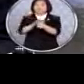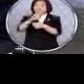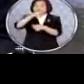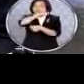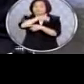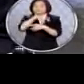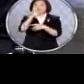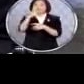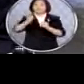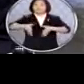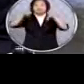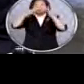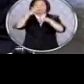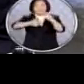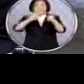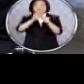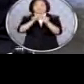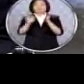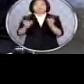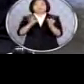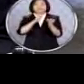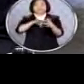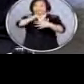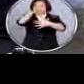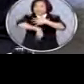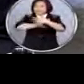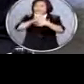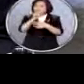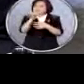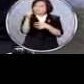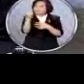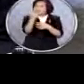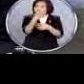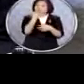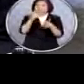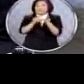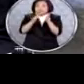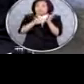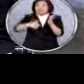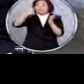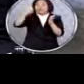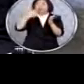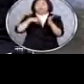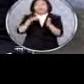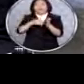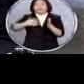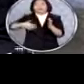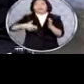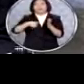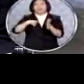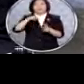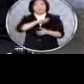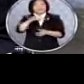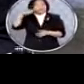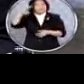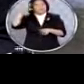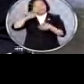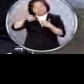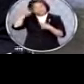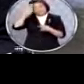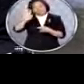一起，是8年的计划，但是其中有一些我们认为应该可以早一点做到的，我们没有做到，我们感到很抱歉。